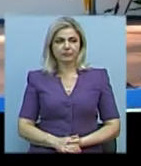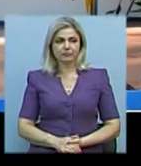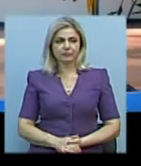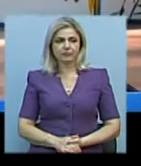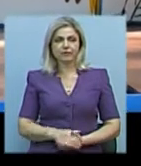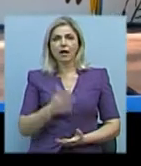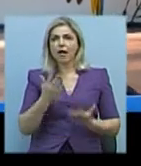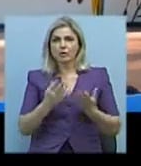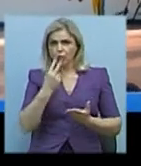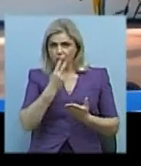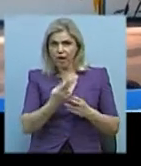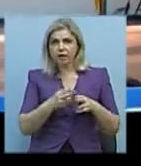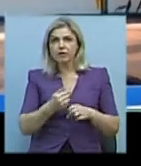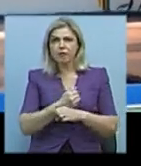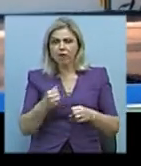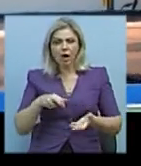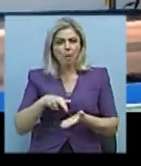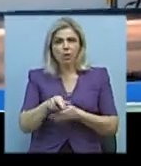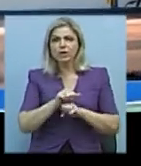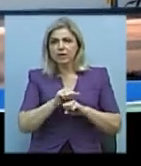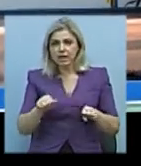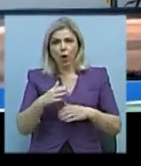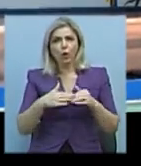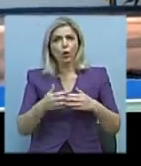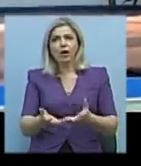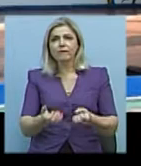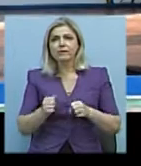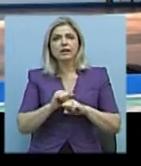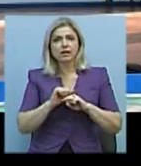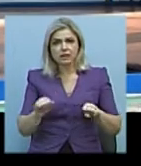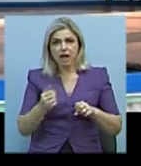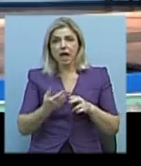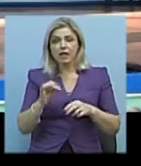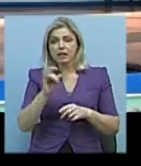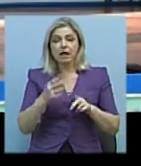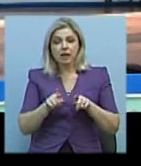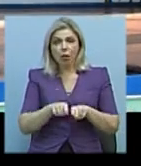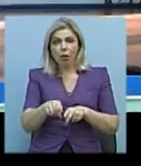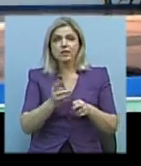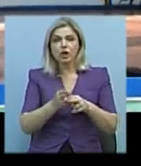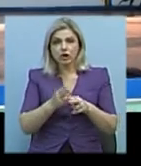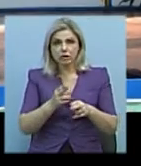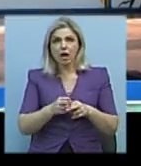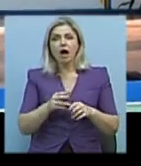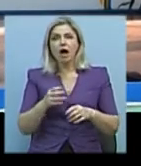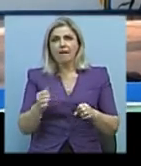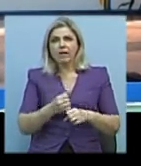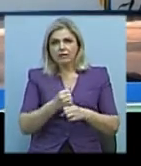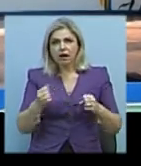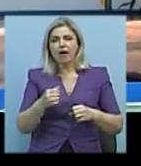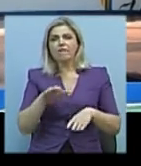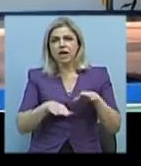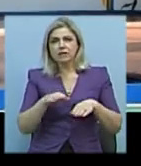не підходьте, не беріть у руки. Радіус розльоту ось такої от залізячки сягає по біля 1,5 кілометра.